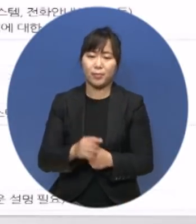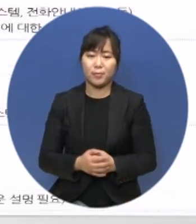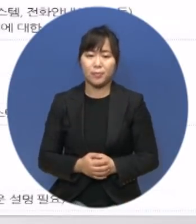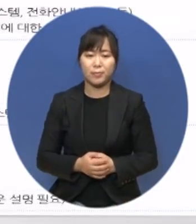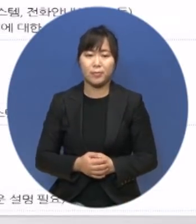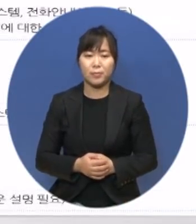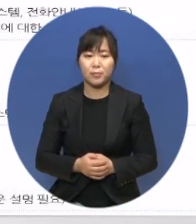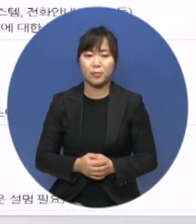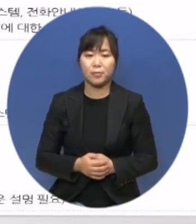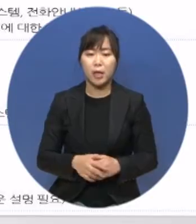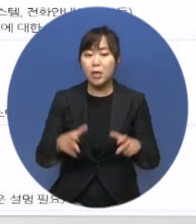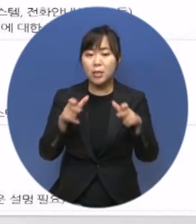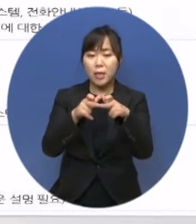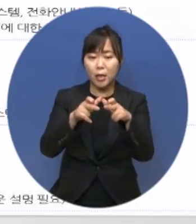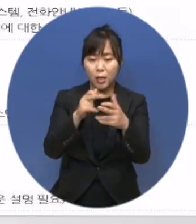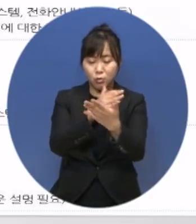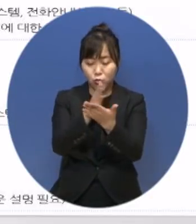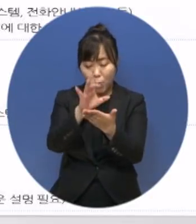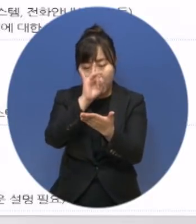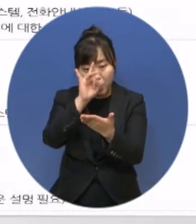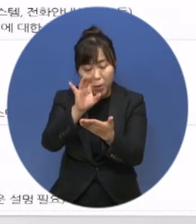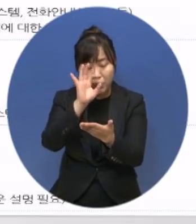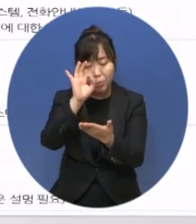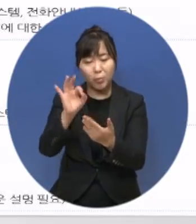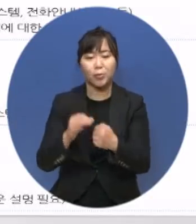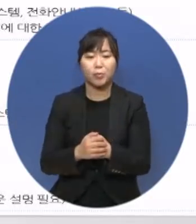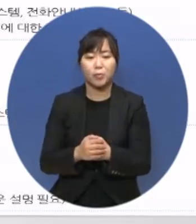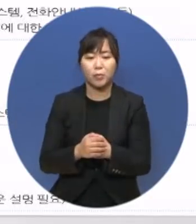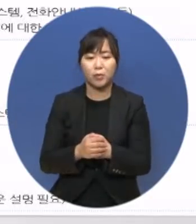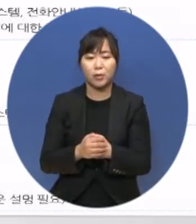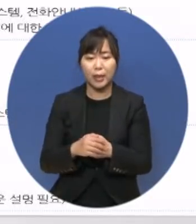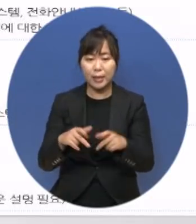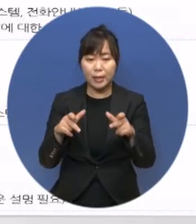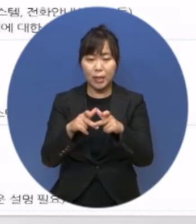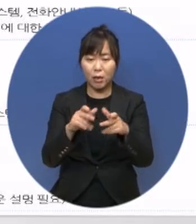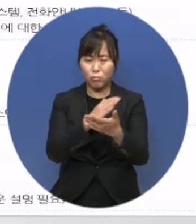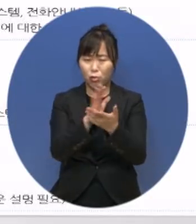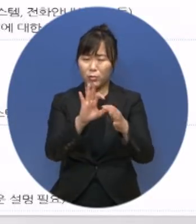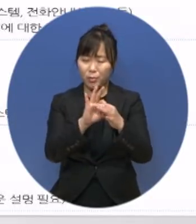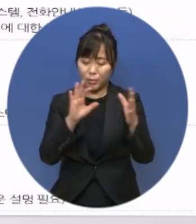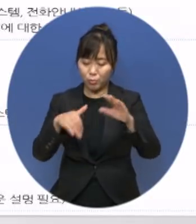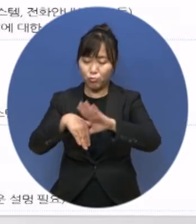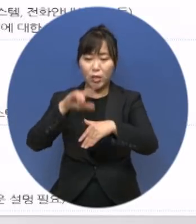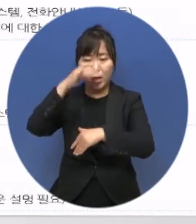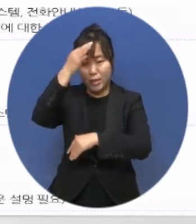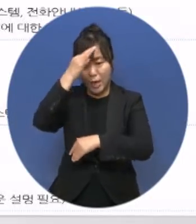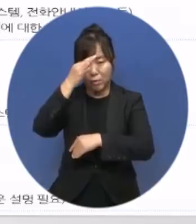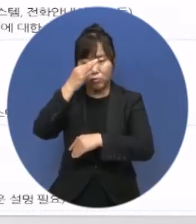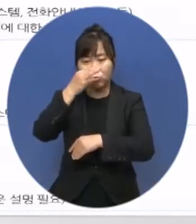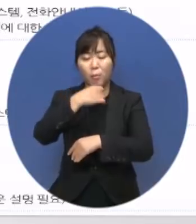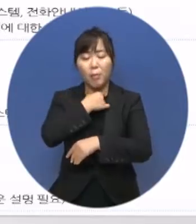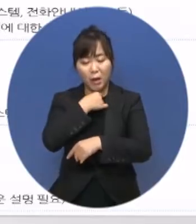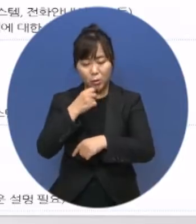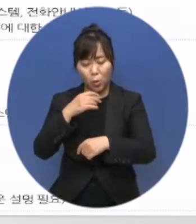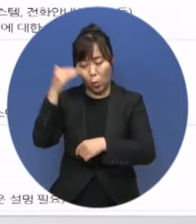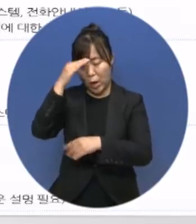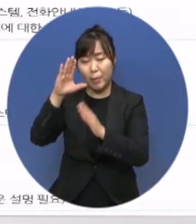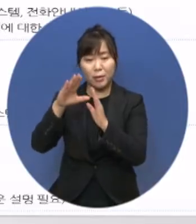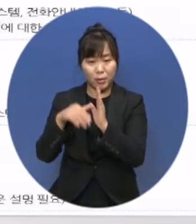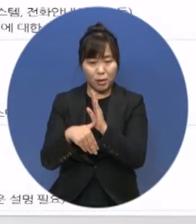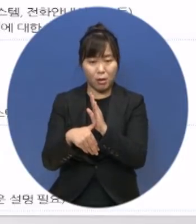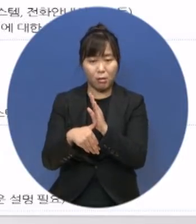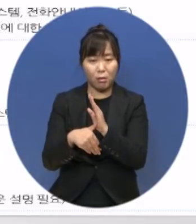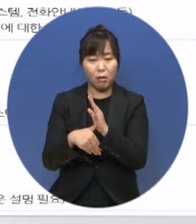있습니다. 장애 유형별로 살펴보면 장애 유형과 상관없이 문화예술 향유 및 관람시,